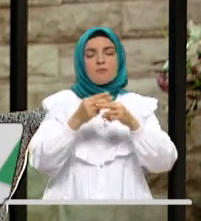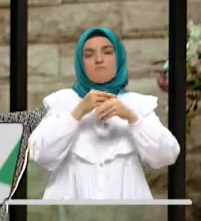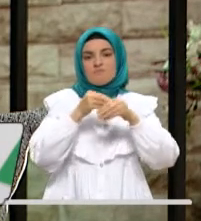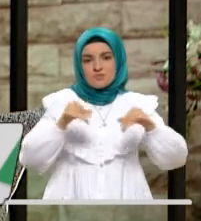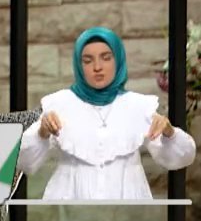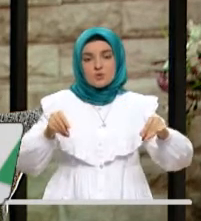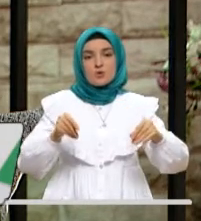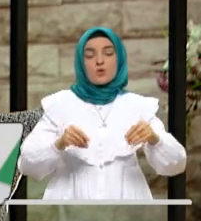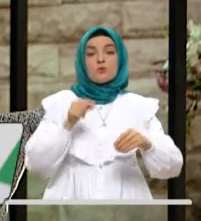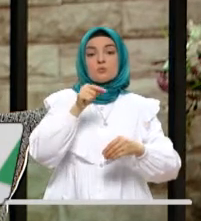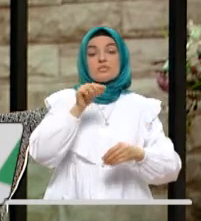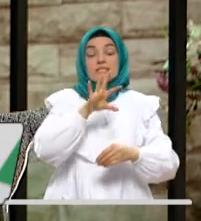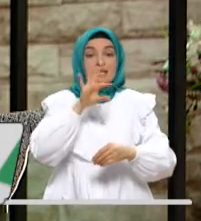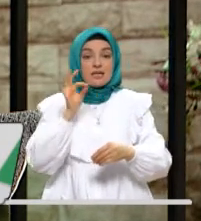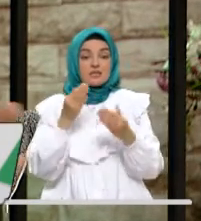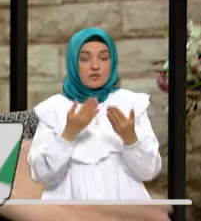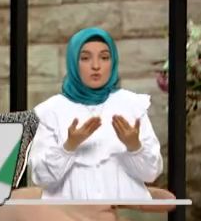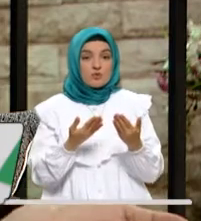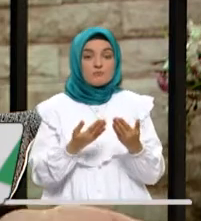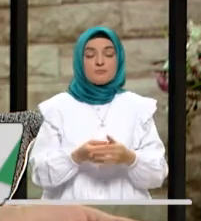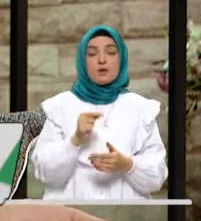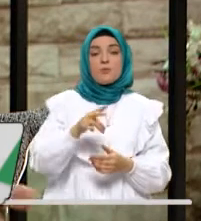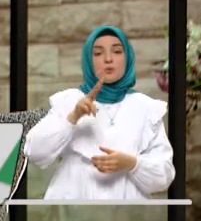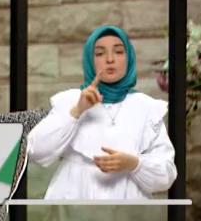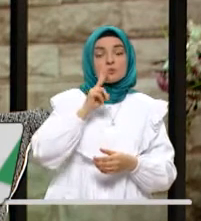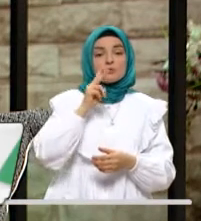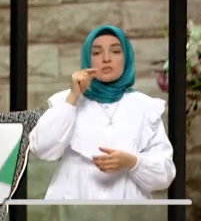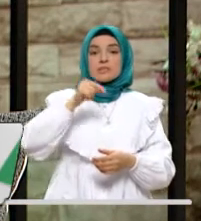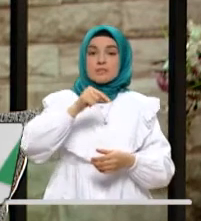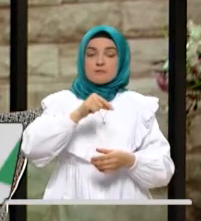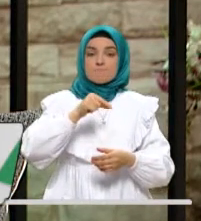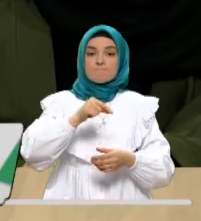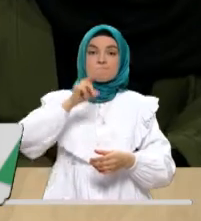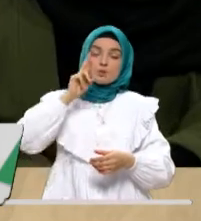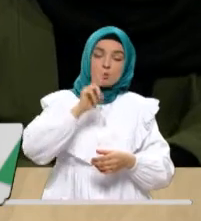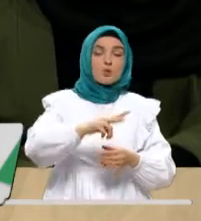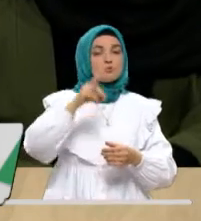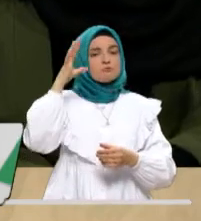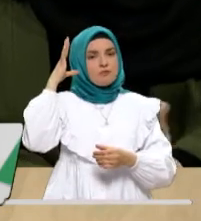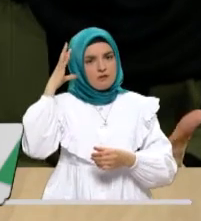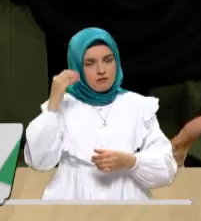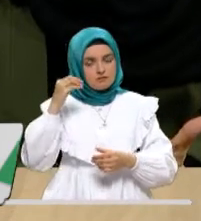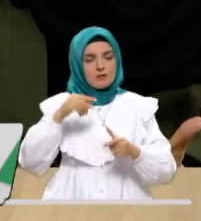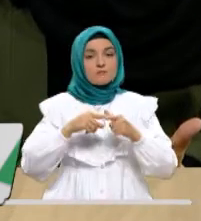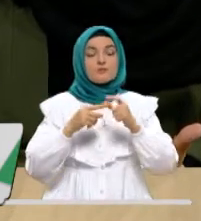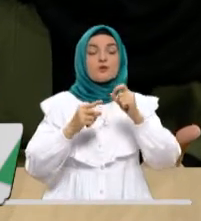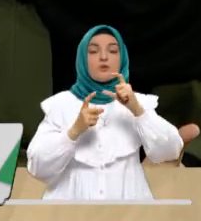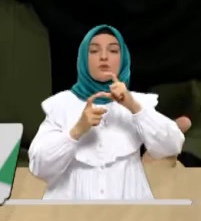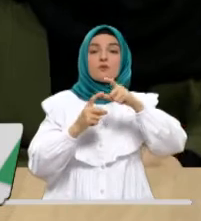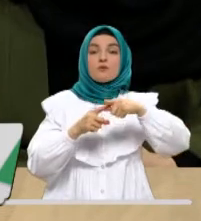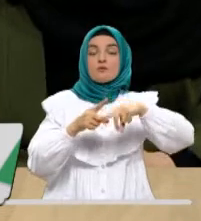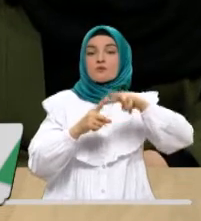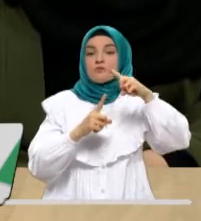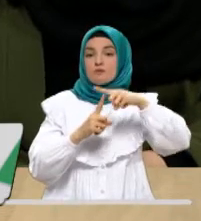olması. Ama sonuç haliyle şu anda görüldü, fark edildi ve fosfat Avrupa'da,